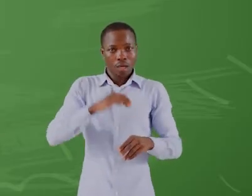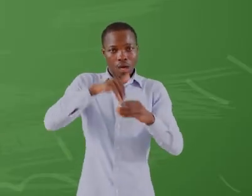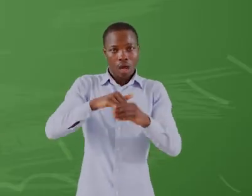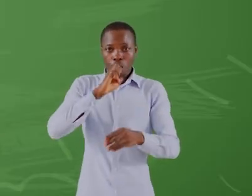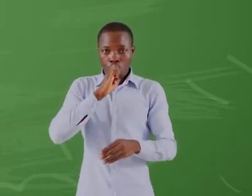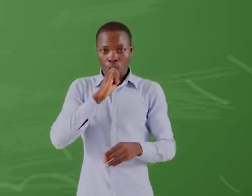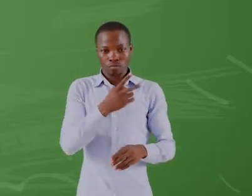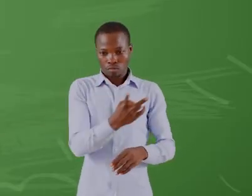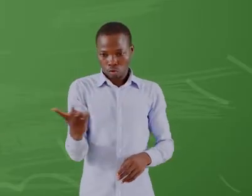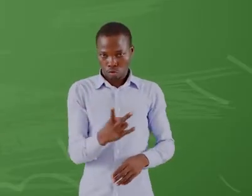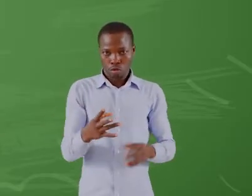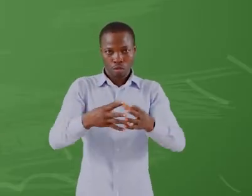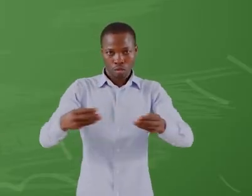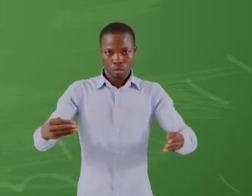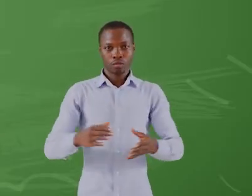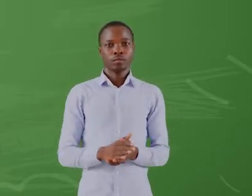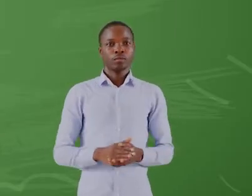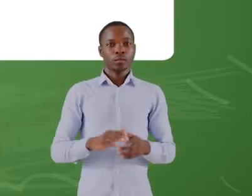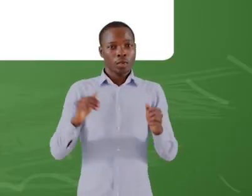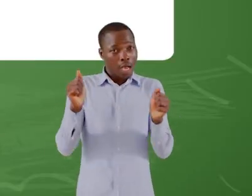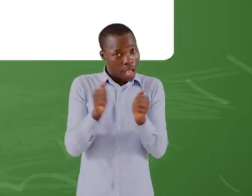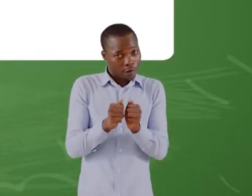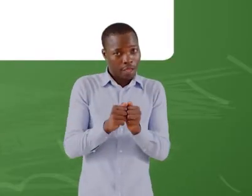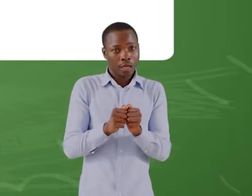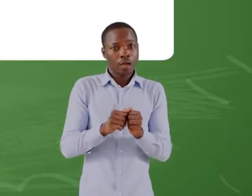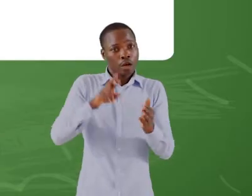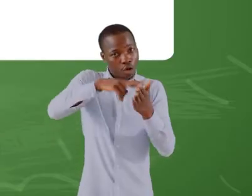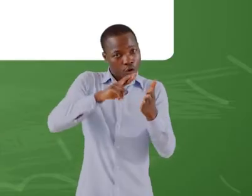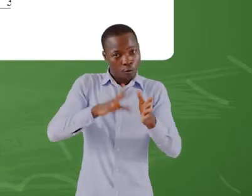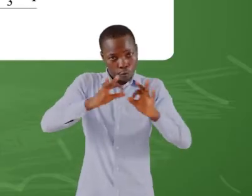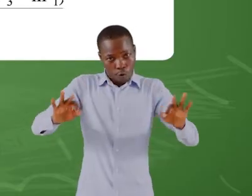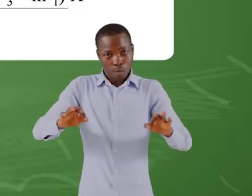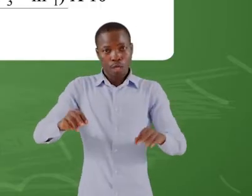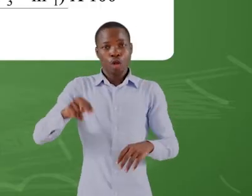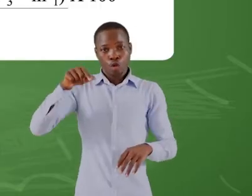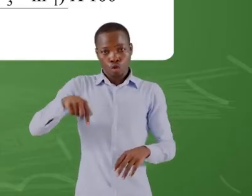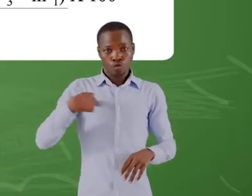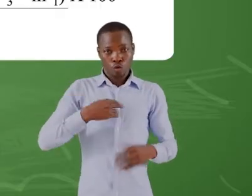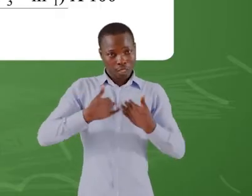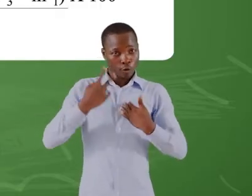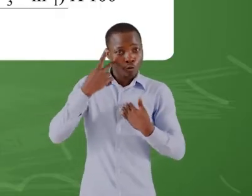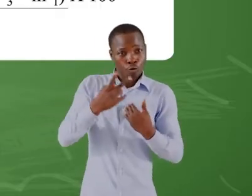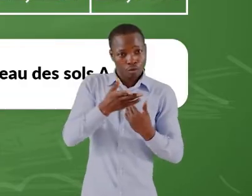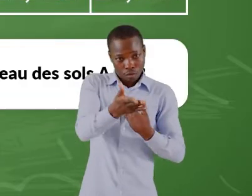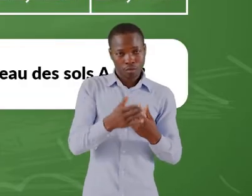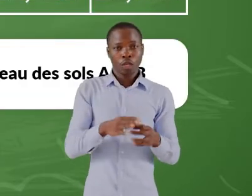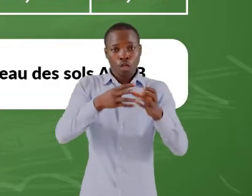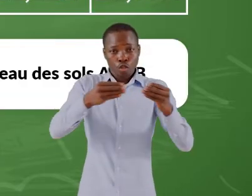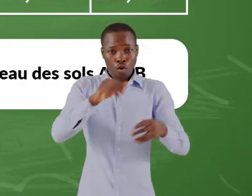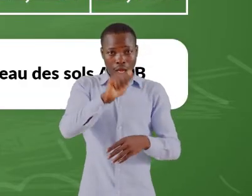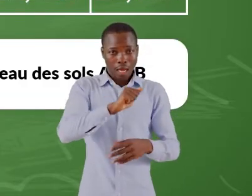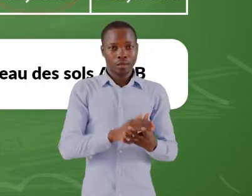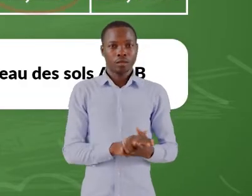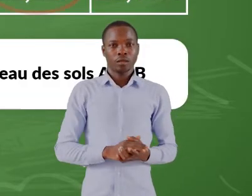eau de ces deux sols à partir de la formule que nous avons donnée tout à l'heure. Sol A,